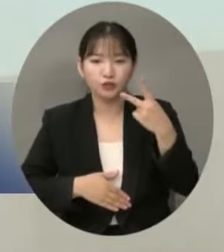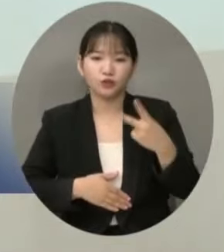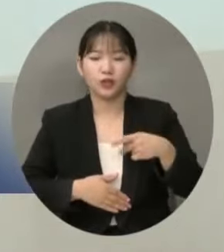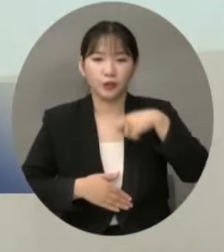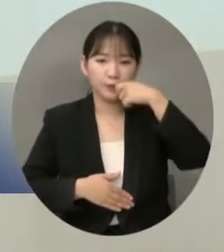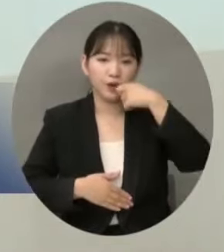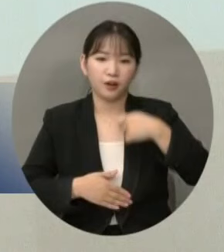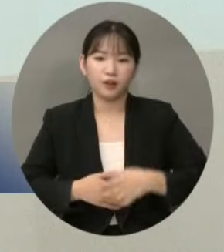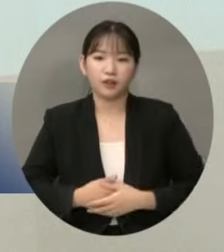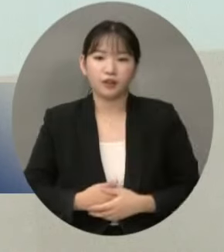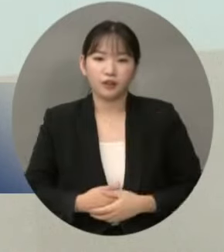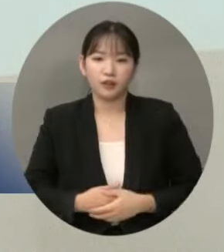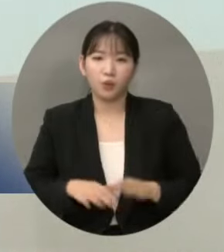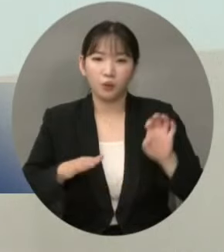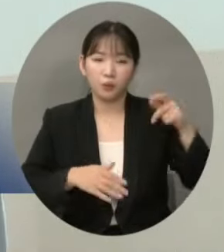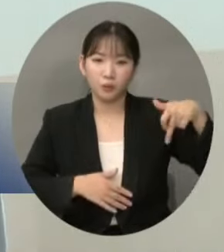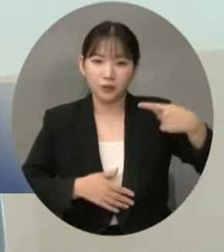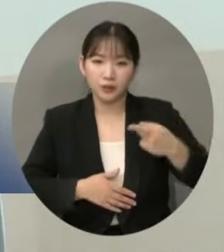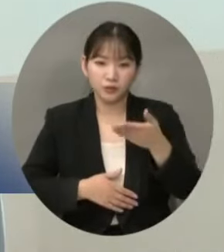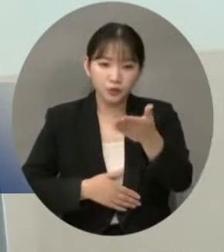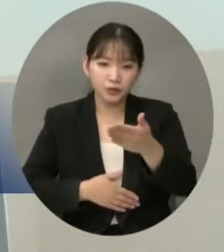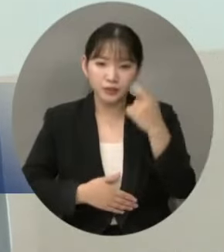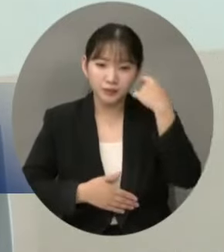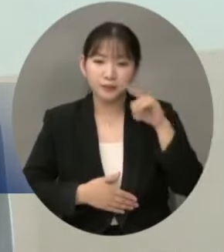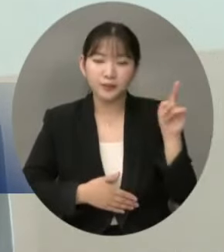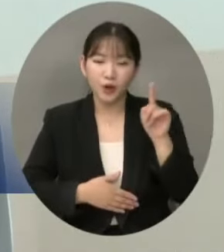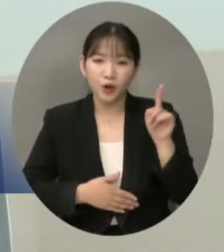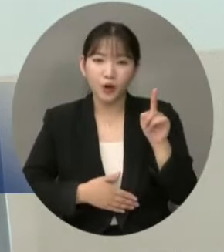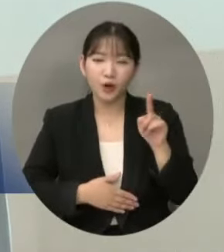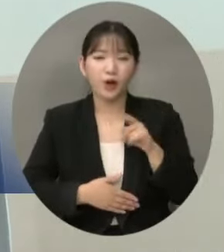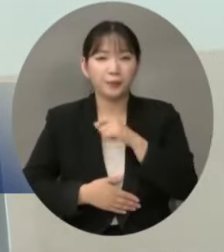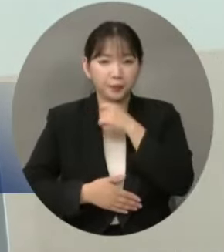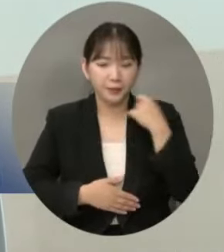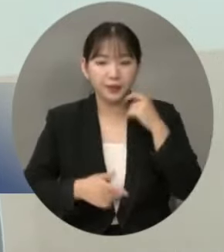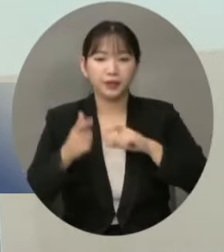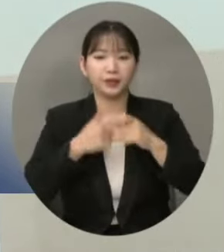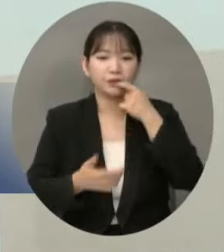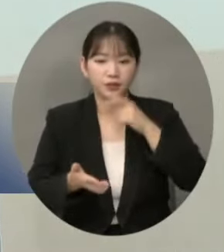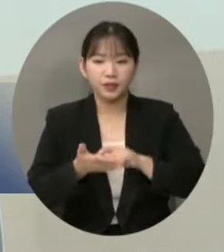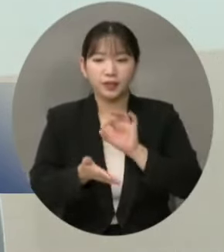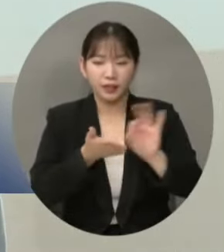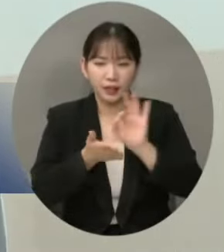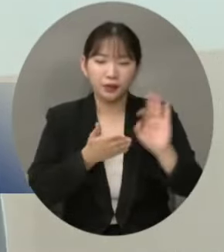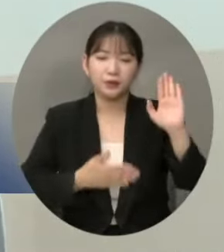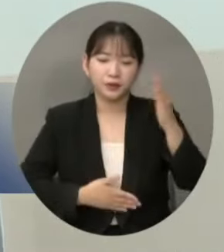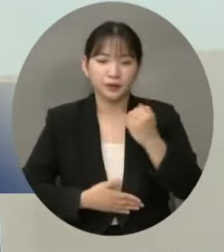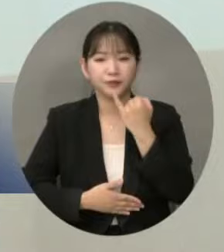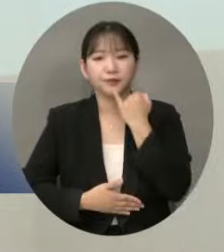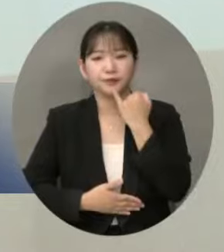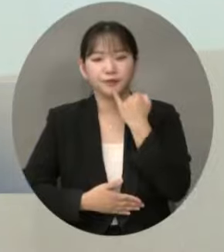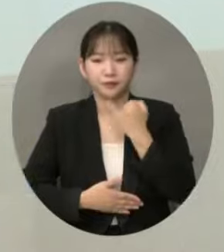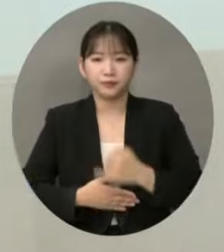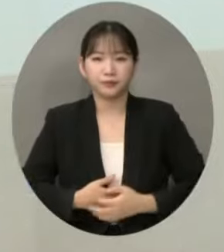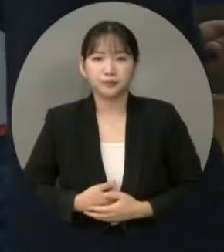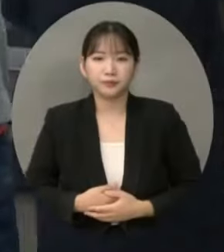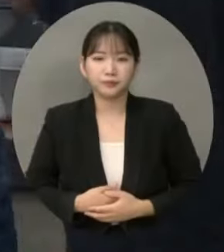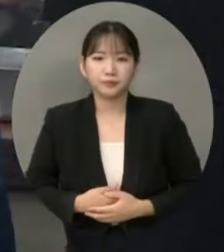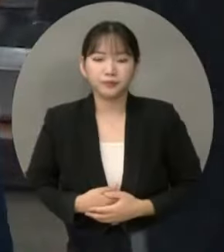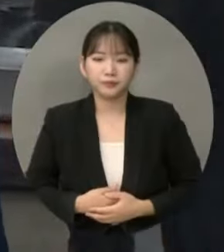젓가락, 숟가락으로 먹어요. 그래서 오늘 포크 주니까 어때요? 이거 맛있게 더 쉽게요, 더